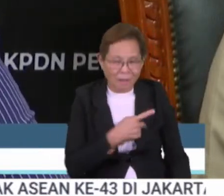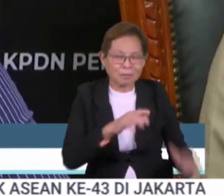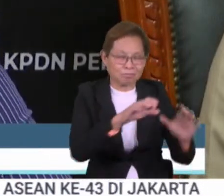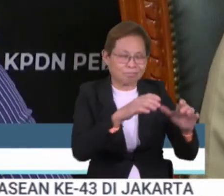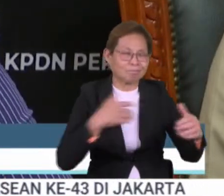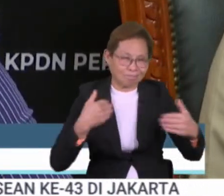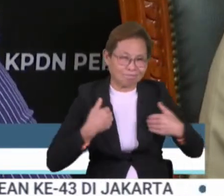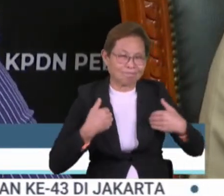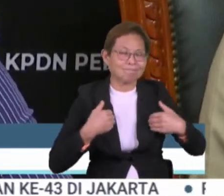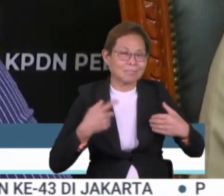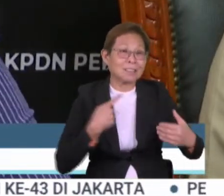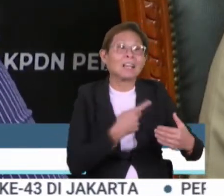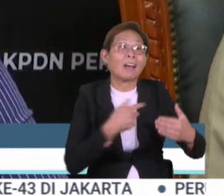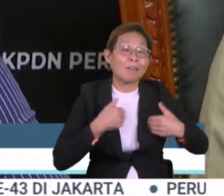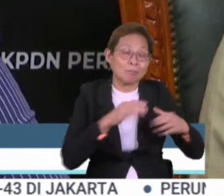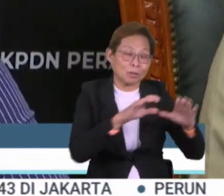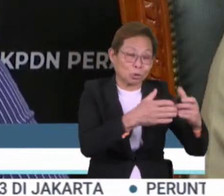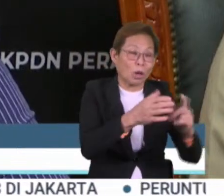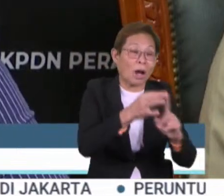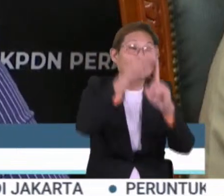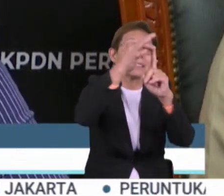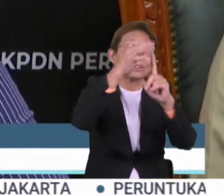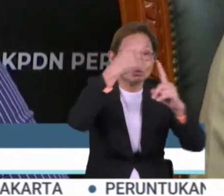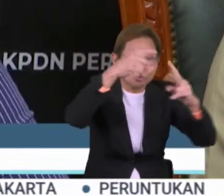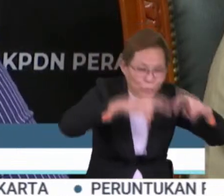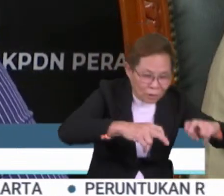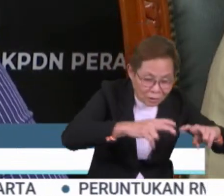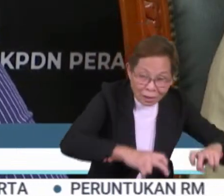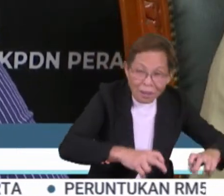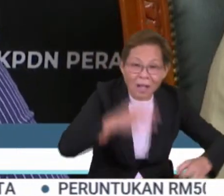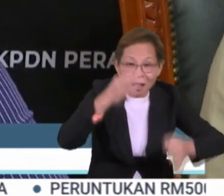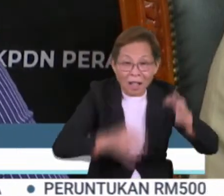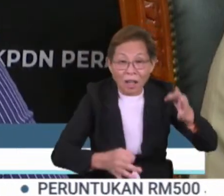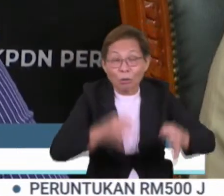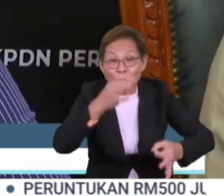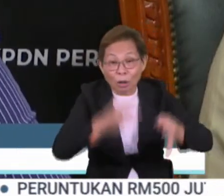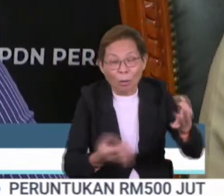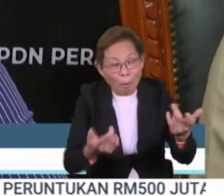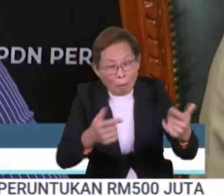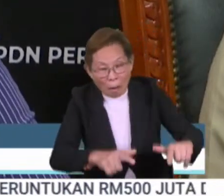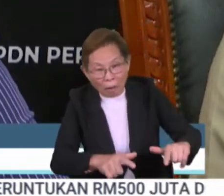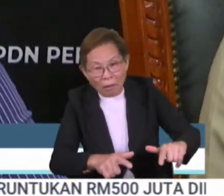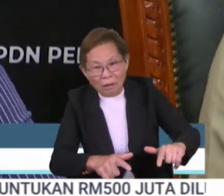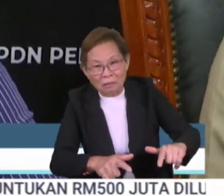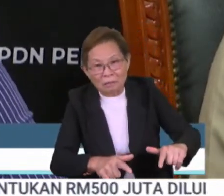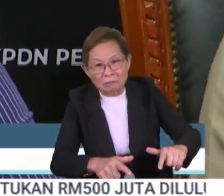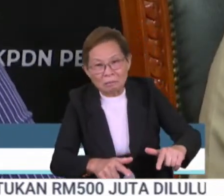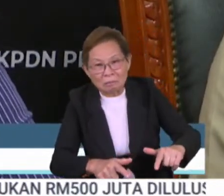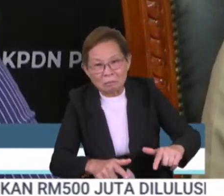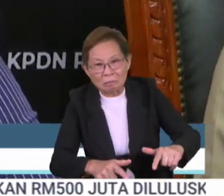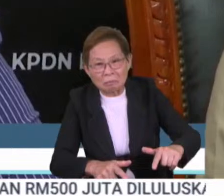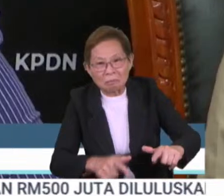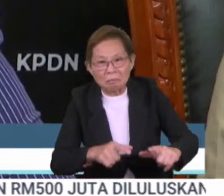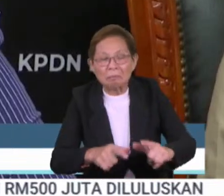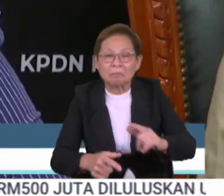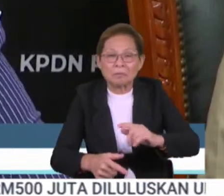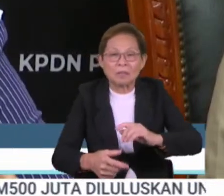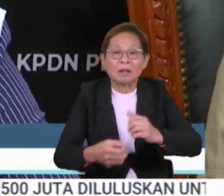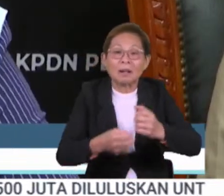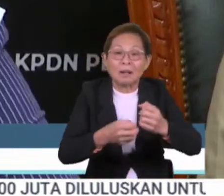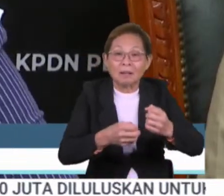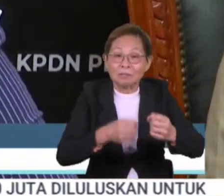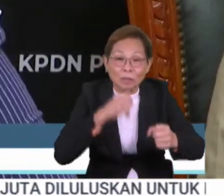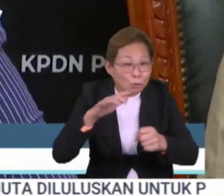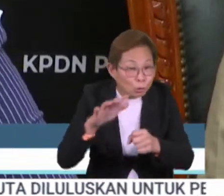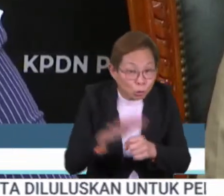khas untuk menyiasat tentang perkara ini, ya, kalau sekiranya berlaku ketirisan. Sebab